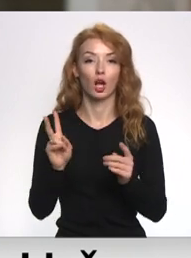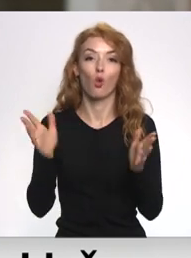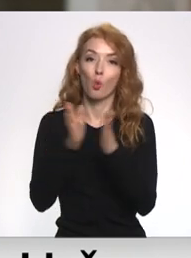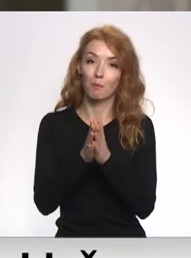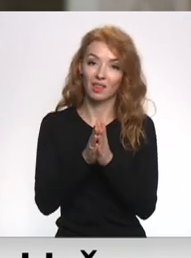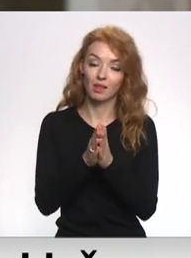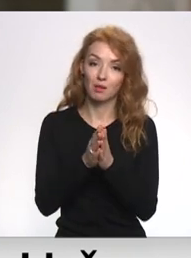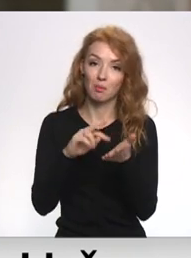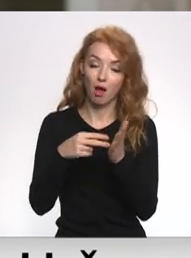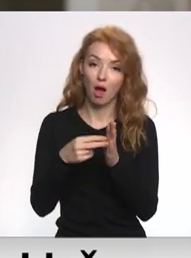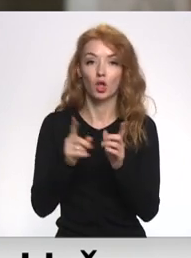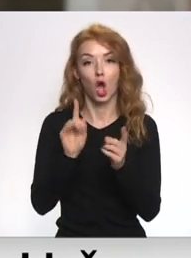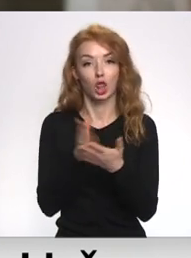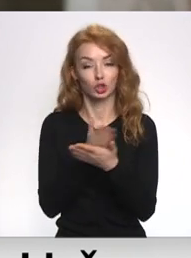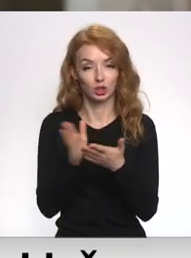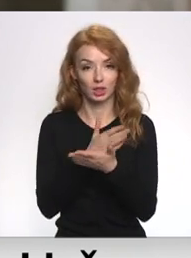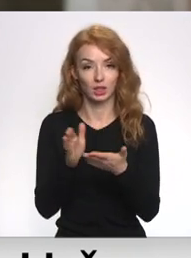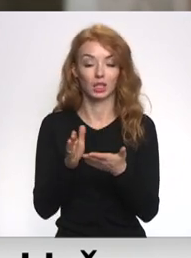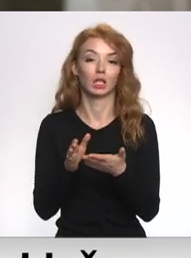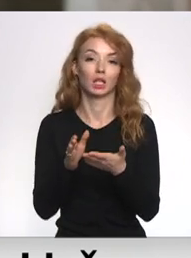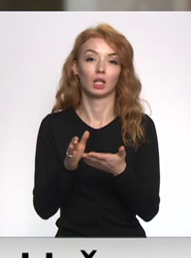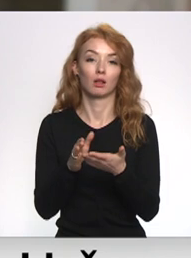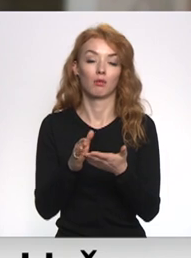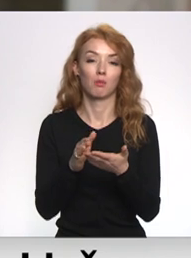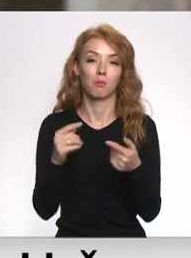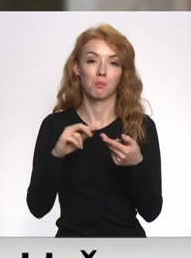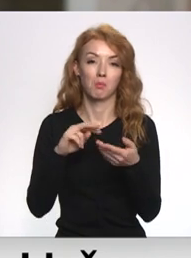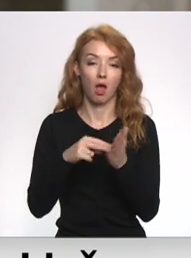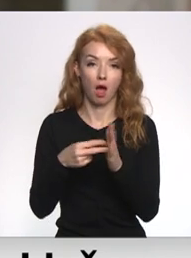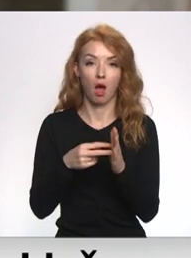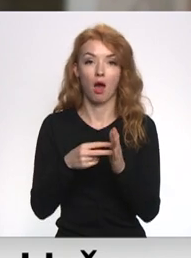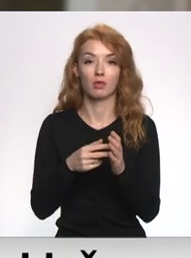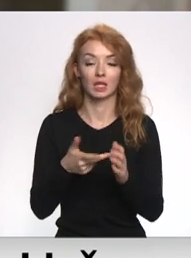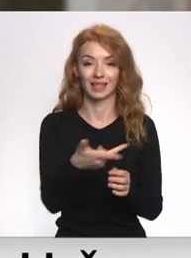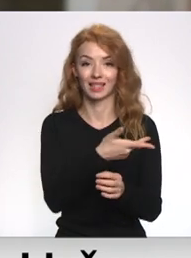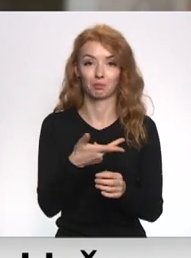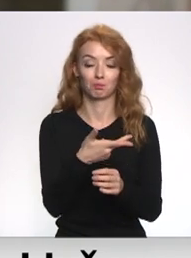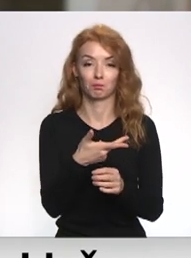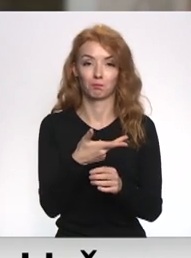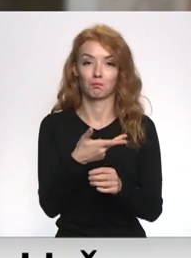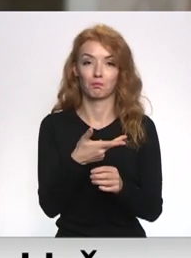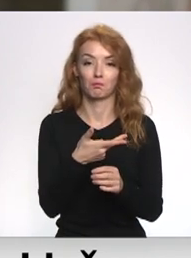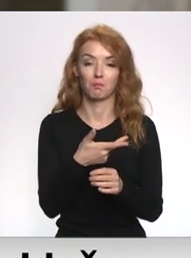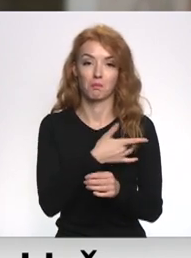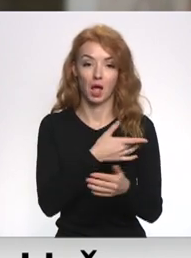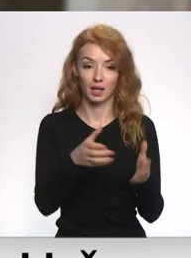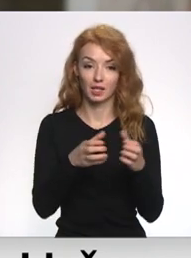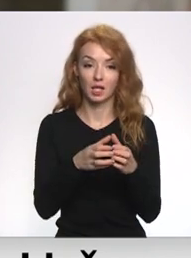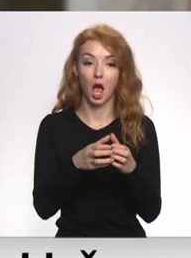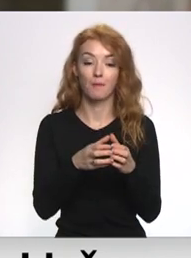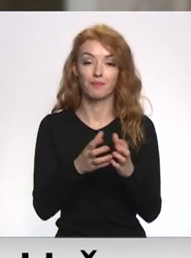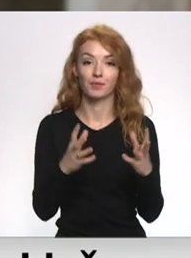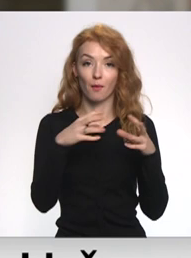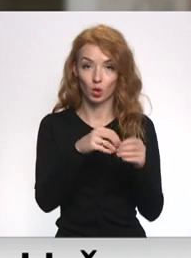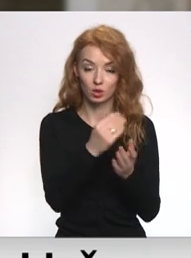atšķirīgās lietas jaunajai vienotībai un visām tātad 3 nosauktajām iepriekš partijām